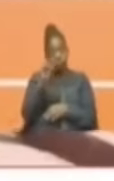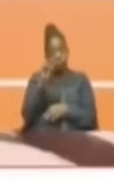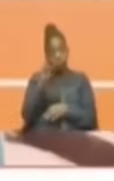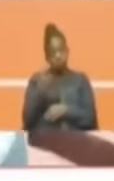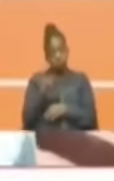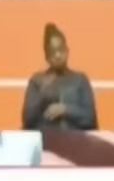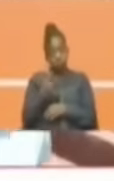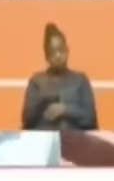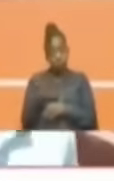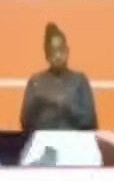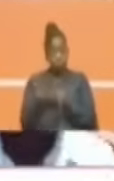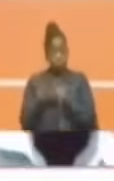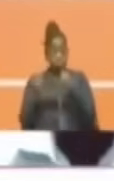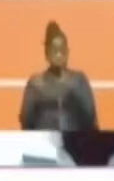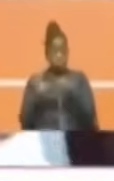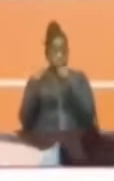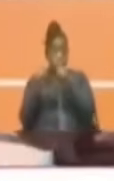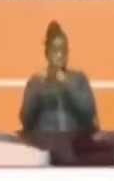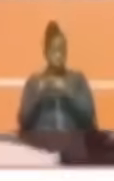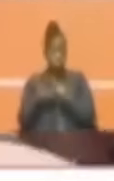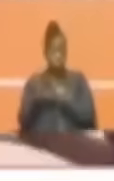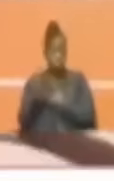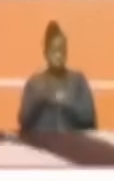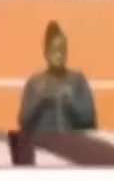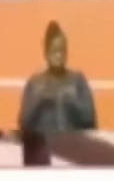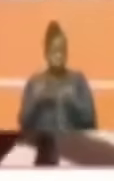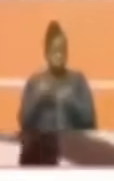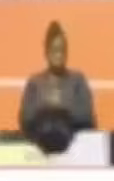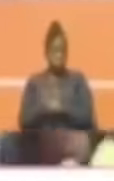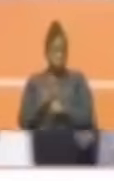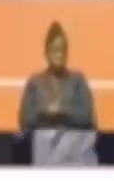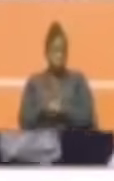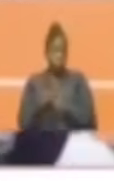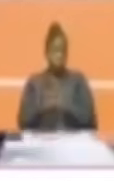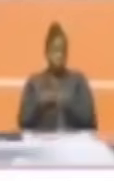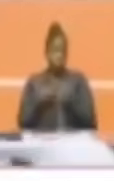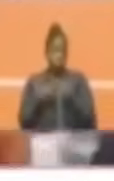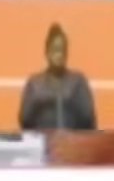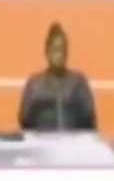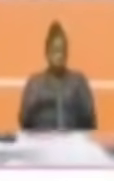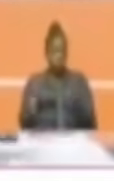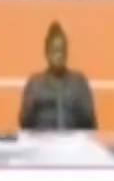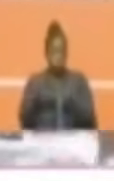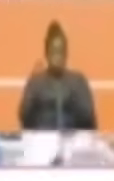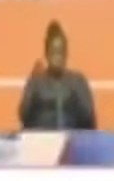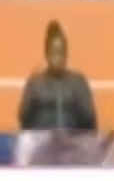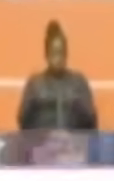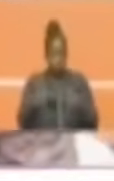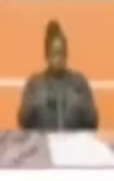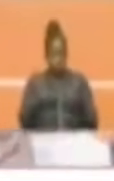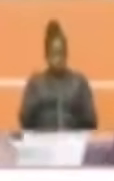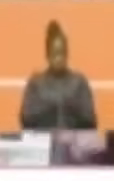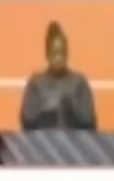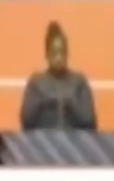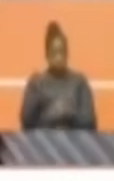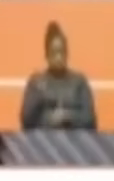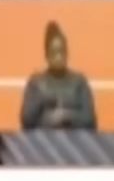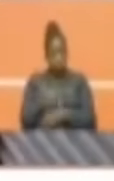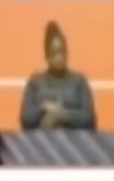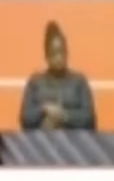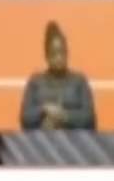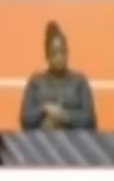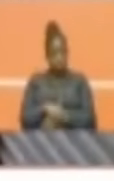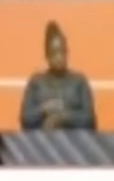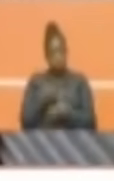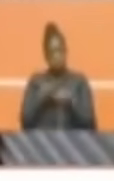namba okwokona kuno kubadde mabigo mu duka abantu goyongide kwaliza batembe yokuteka ebintu yewe kongudo kweno gira kusente